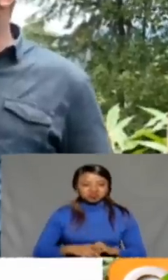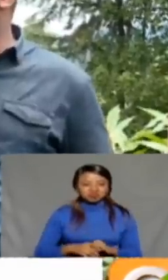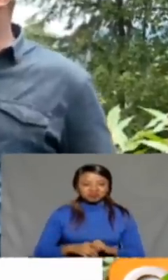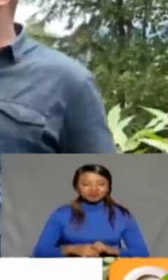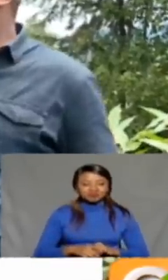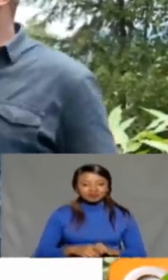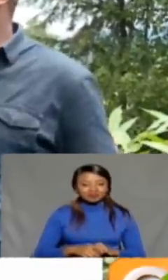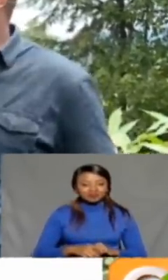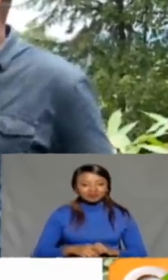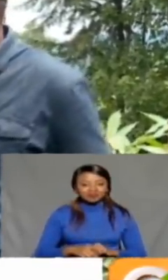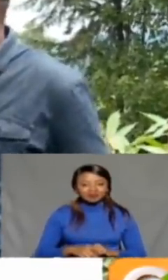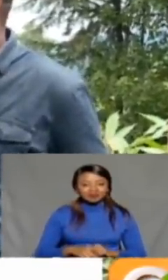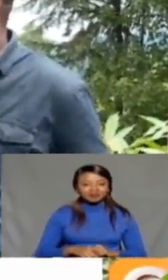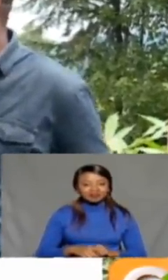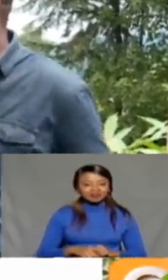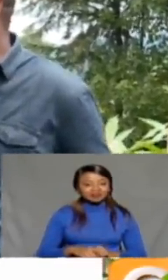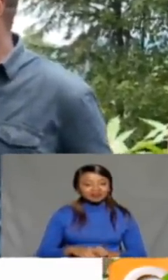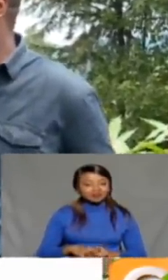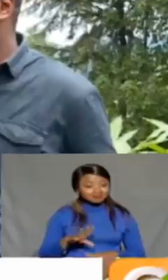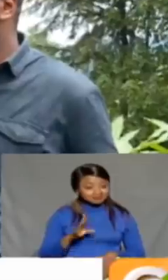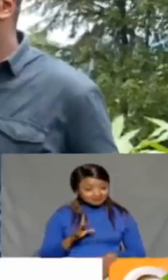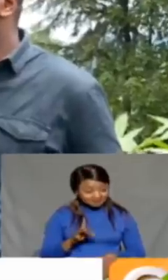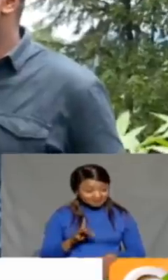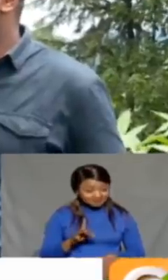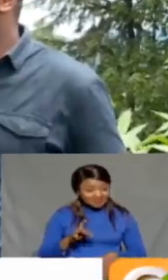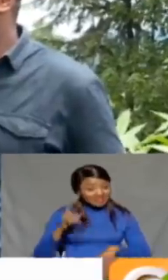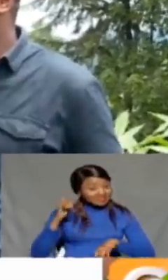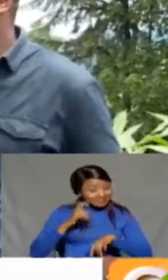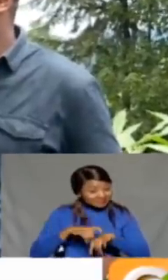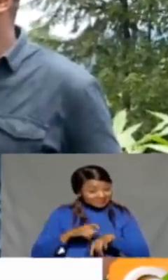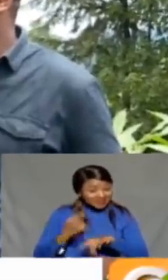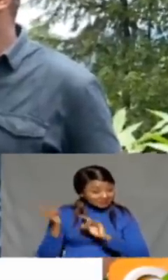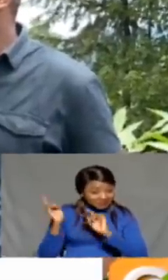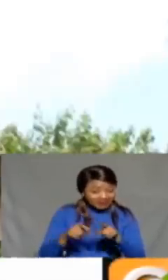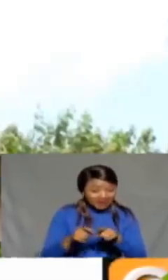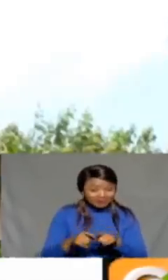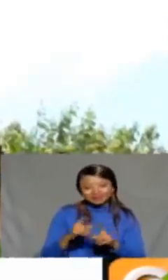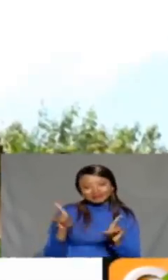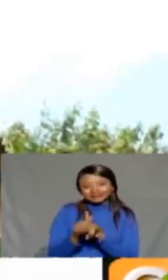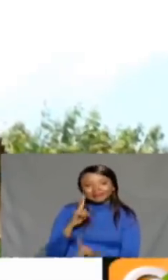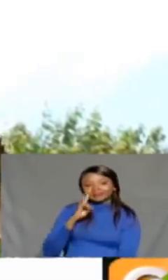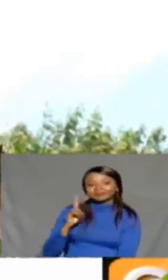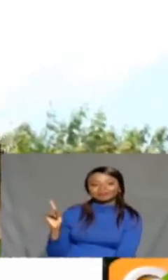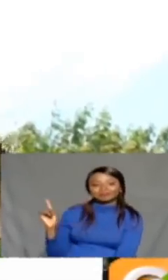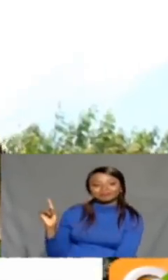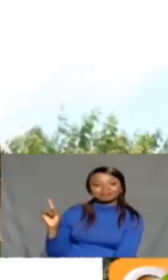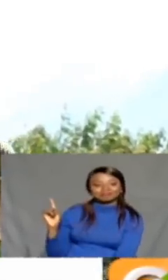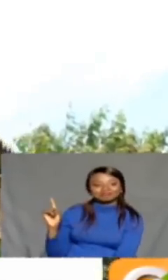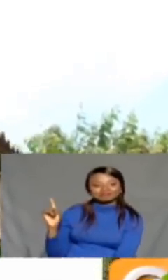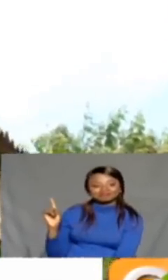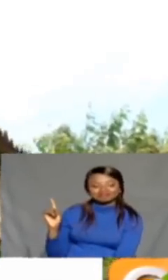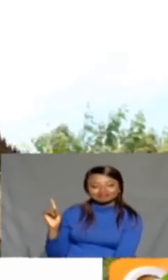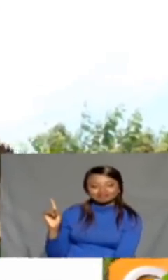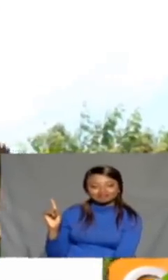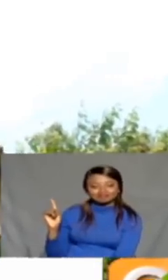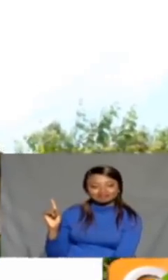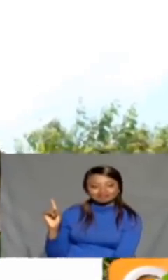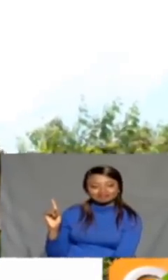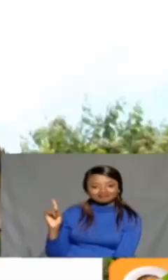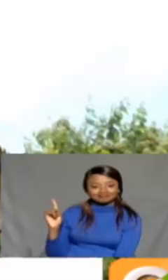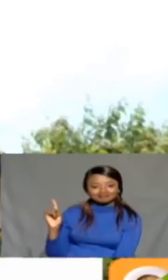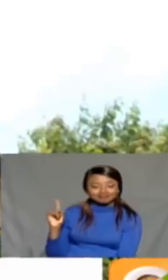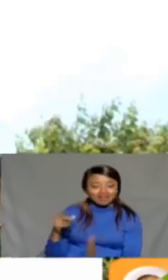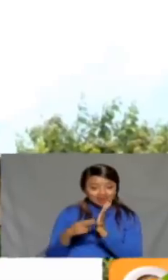Hii mlisafirisha mkaweka hapa? Wakati wamechoma sisi. Si ndio hii sasa. Iko kuuliza ingine Sierra Leo Shopping